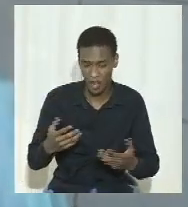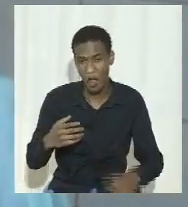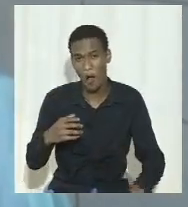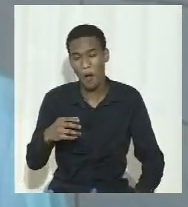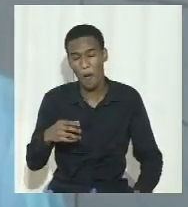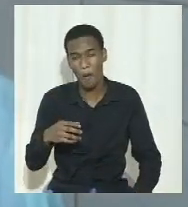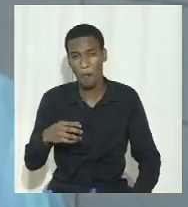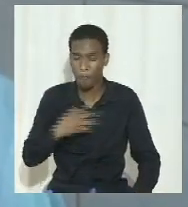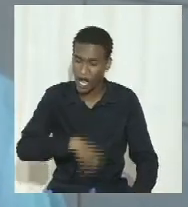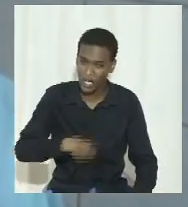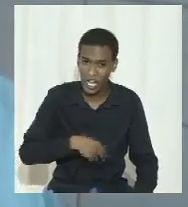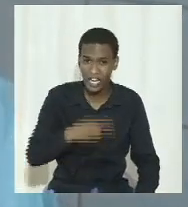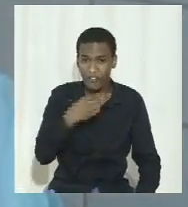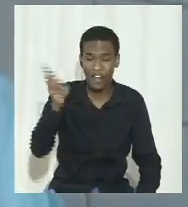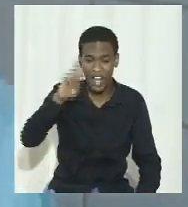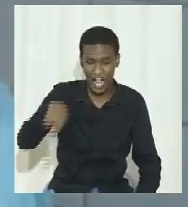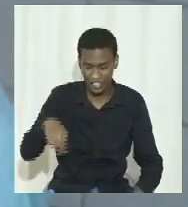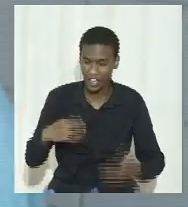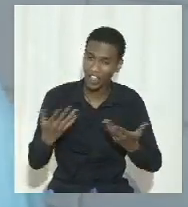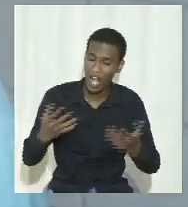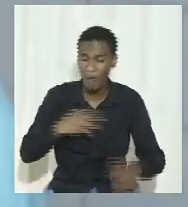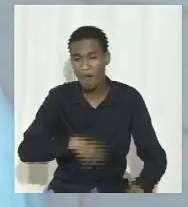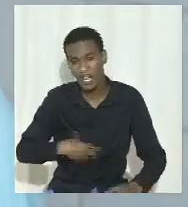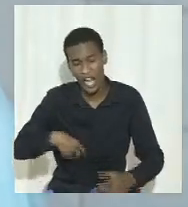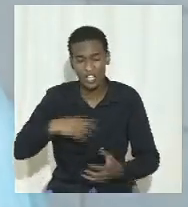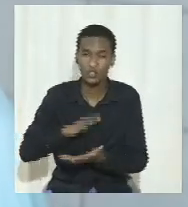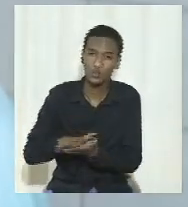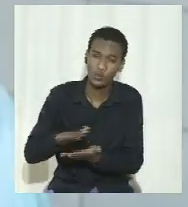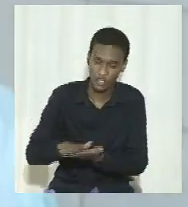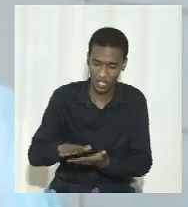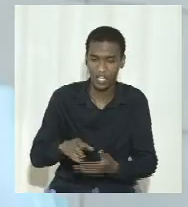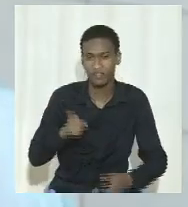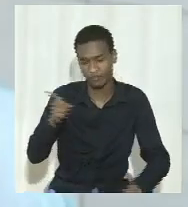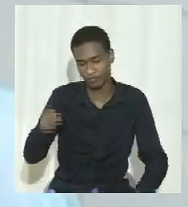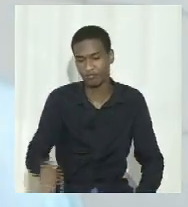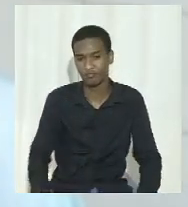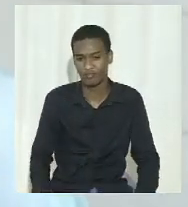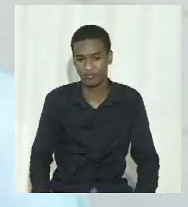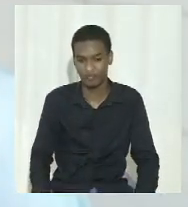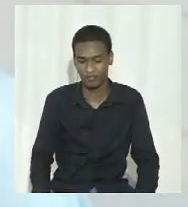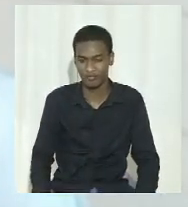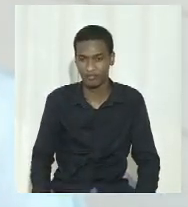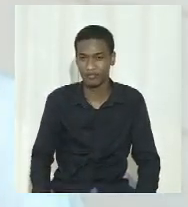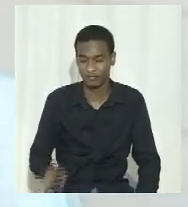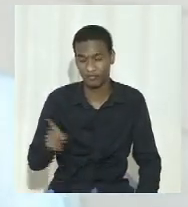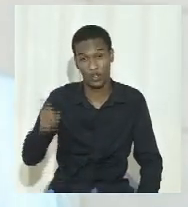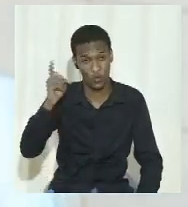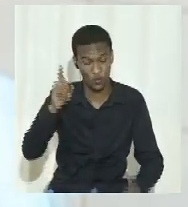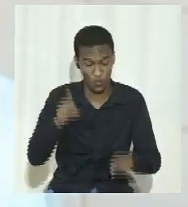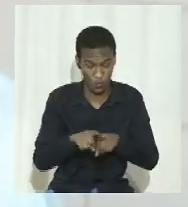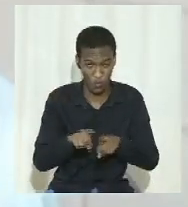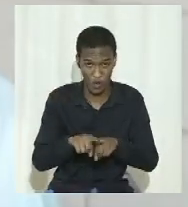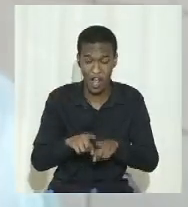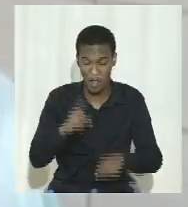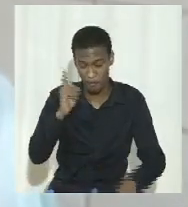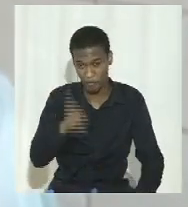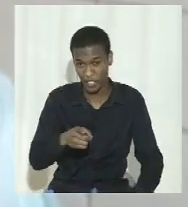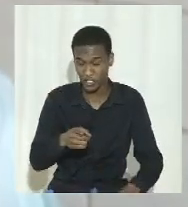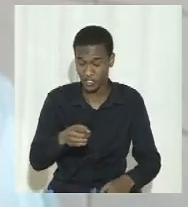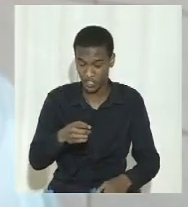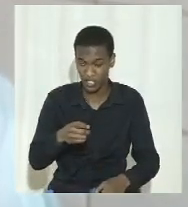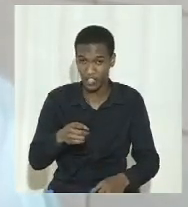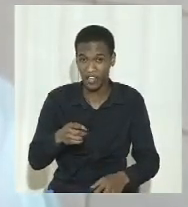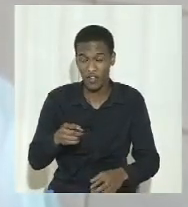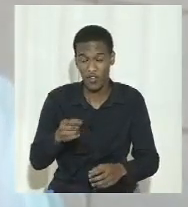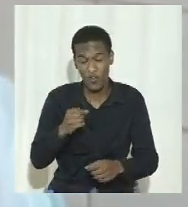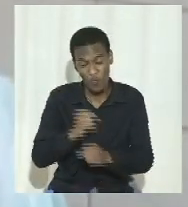VIH ary eo ny marary tsotra zay tsy soritra aretina. Misy soritra aretina zany a satria